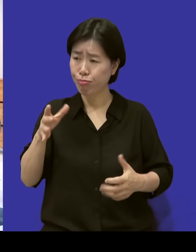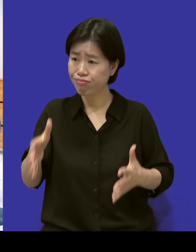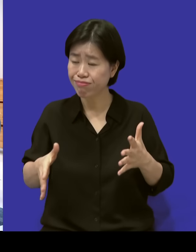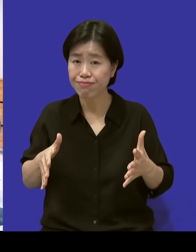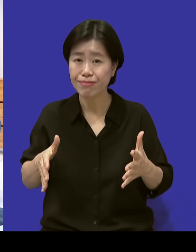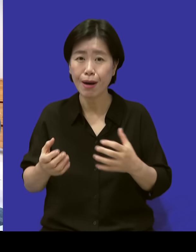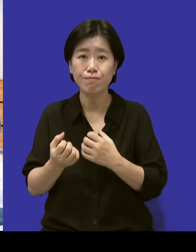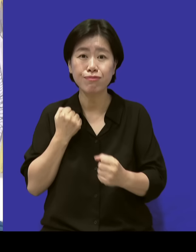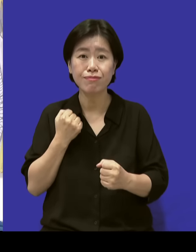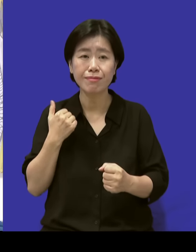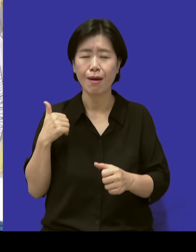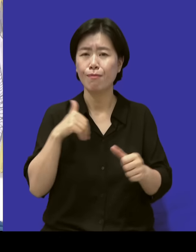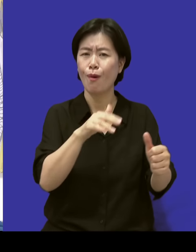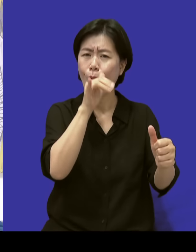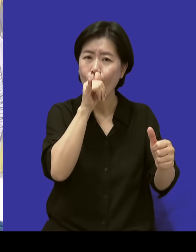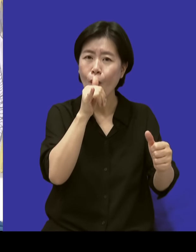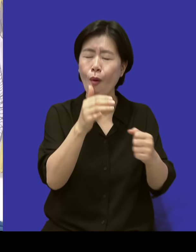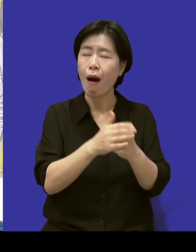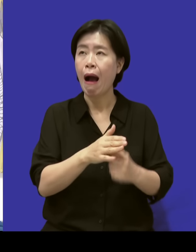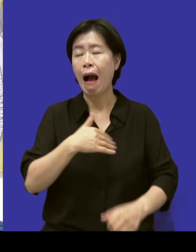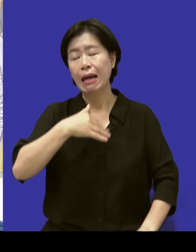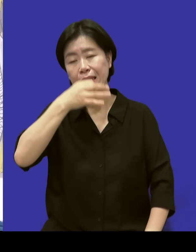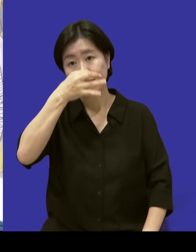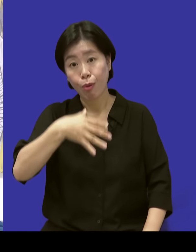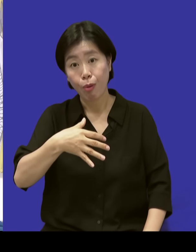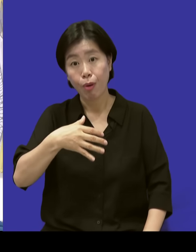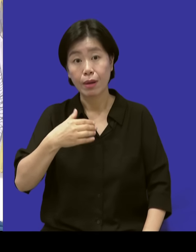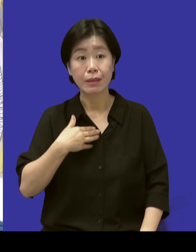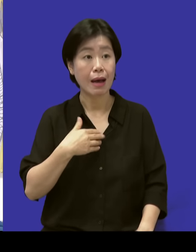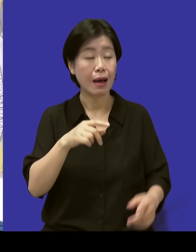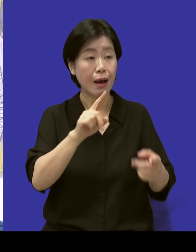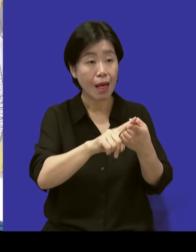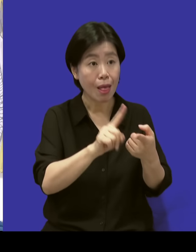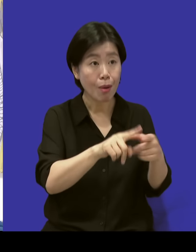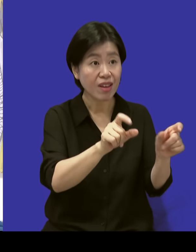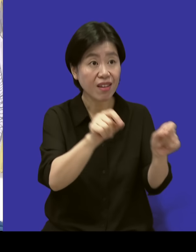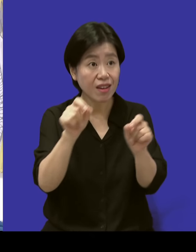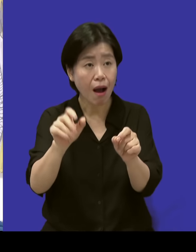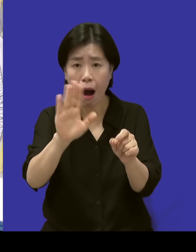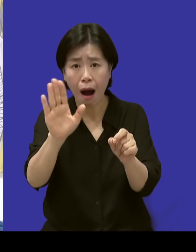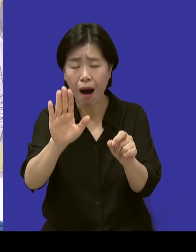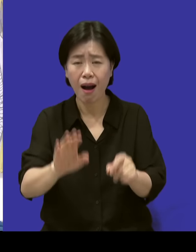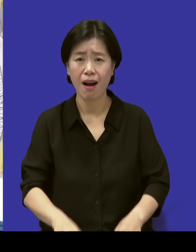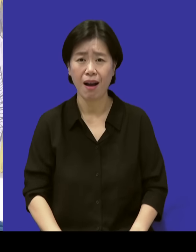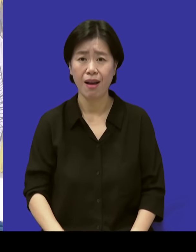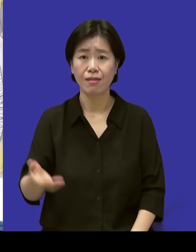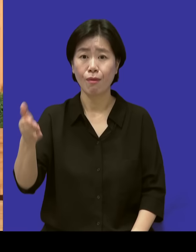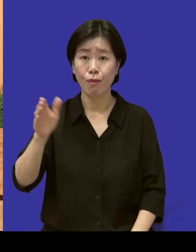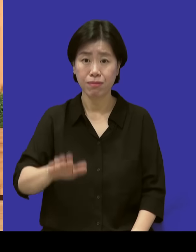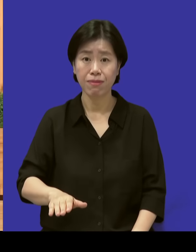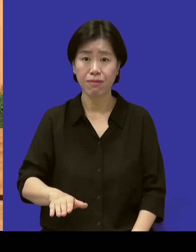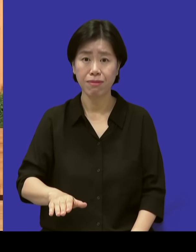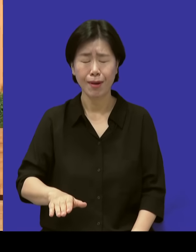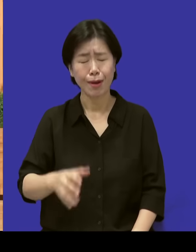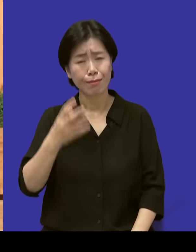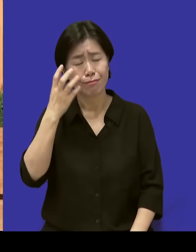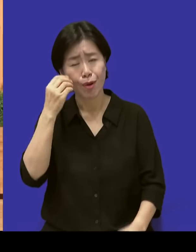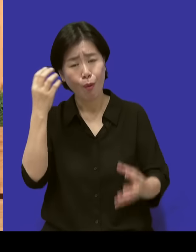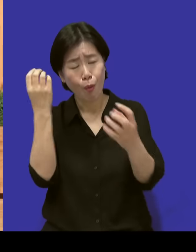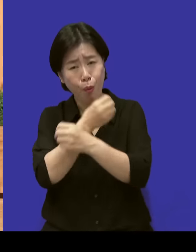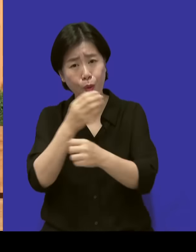그래서 좀 고생을 했어요. 근데 저는 연장하고 싶지도 않았는데 네. 어디서 이상한 소문을 듣고 아 얘 연장한단다 그래서 저 거기서 두 번을